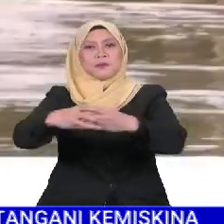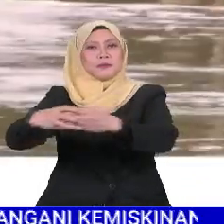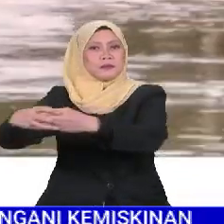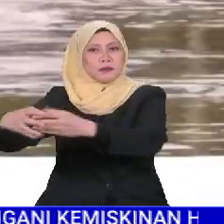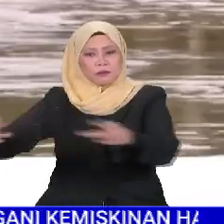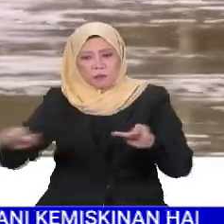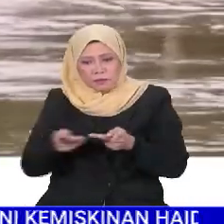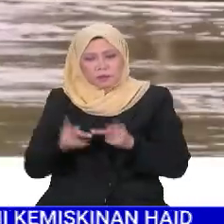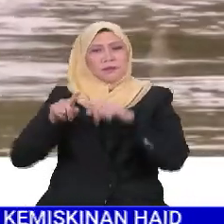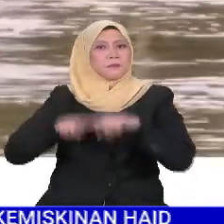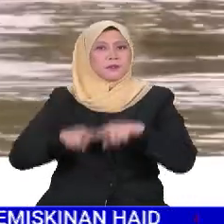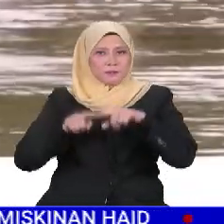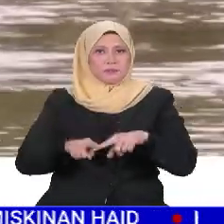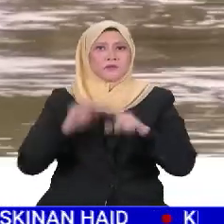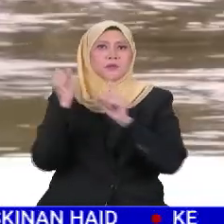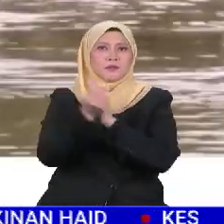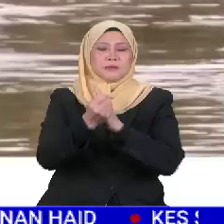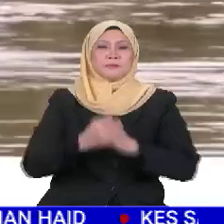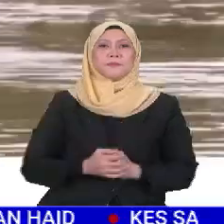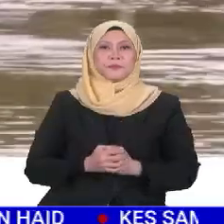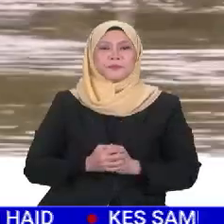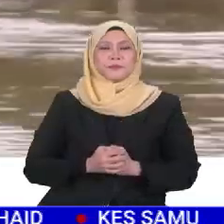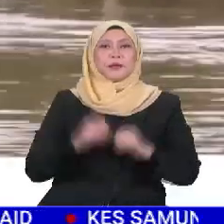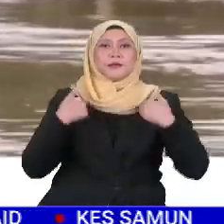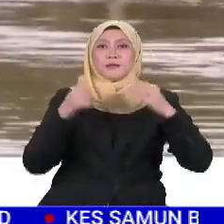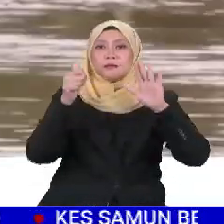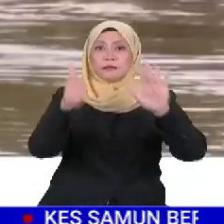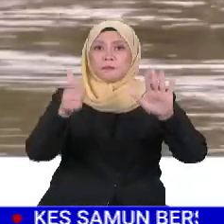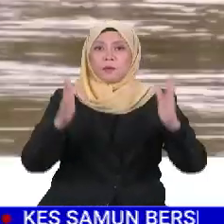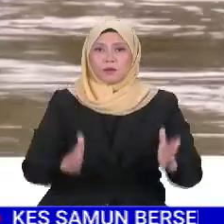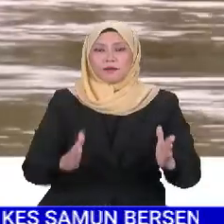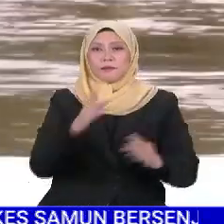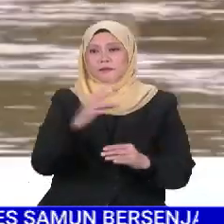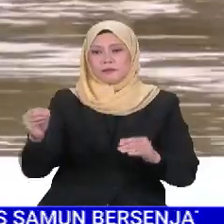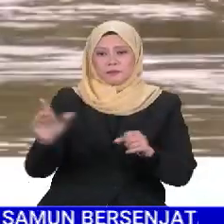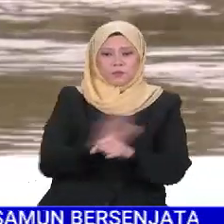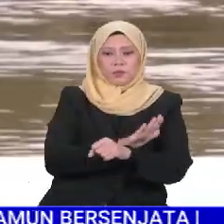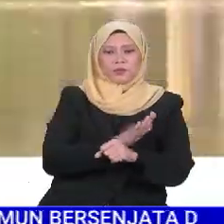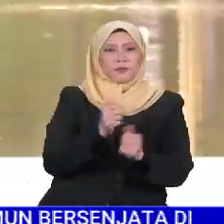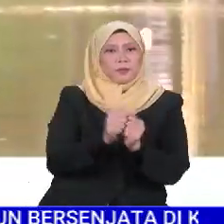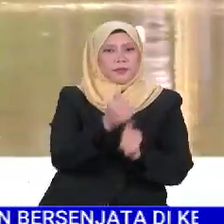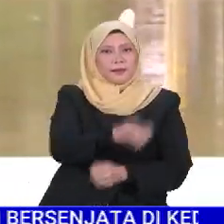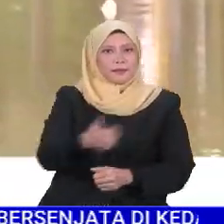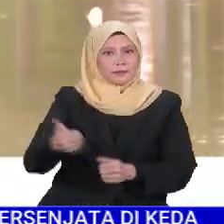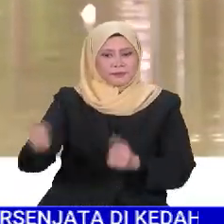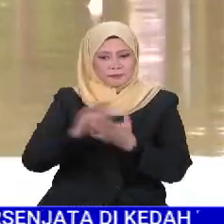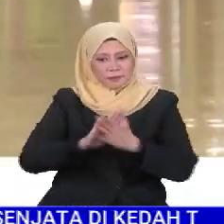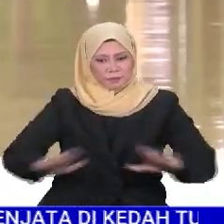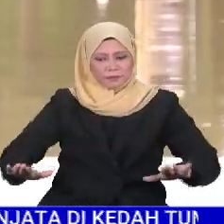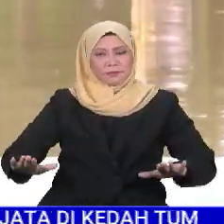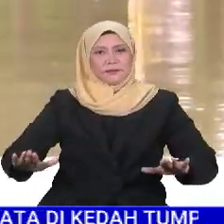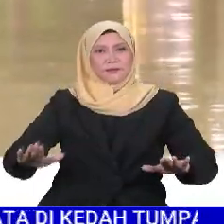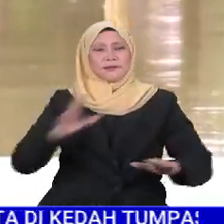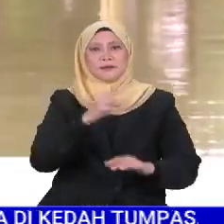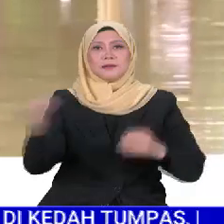kawasan mengikut keadaan. PGC yang dianggoti 6 orang dan dilengkapi peralatan menyelamat